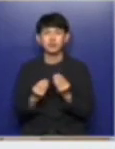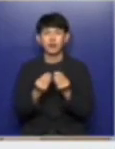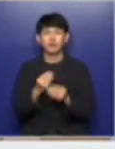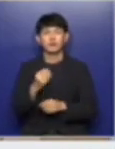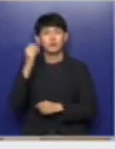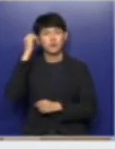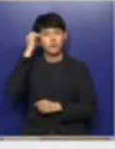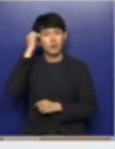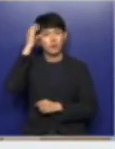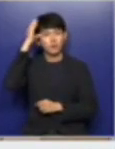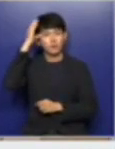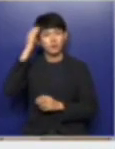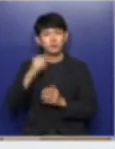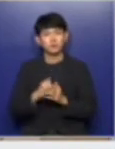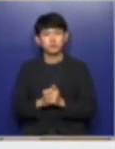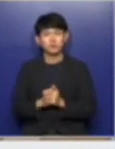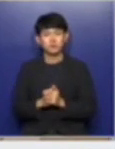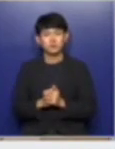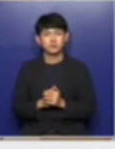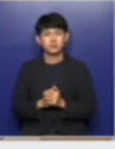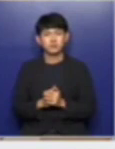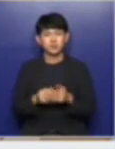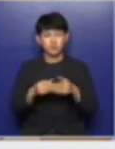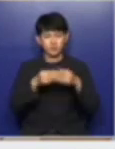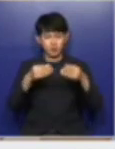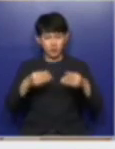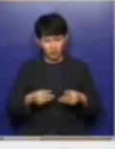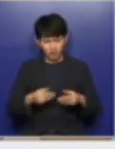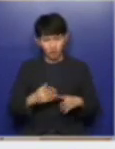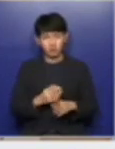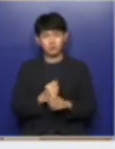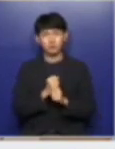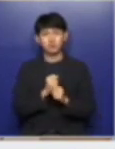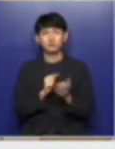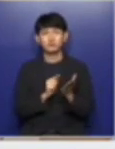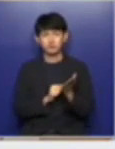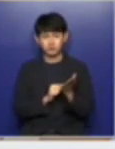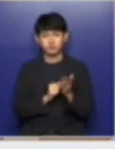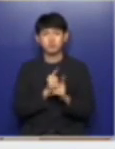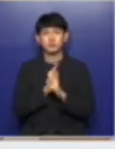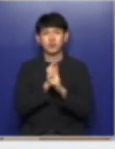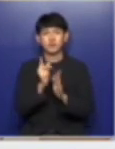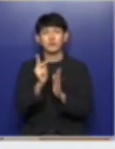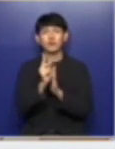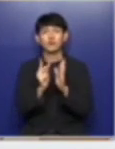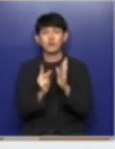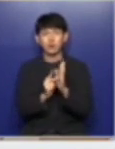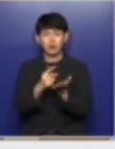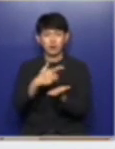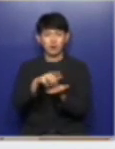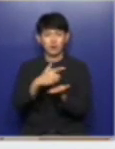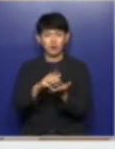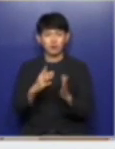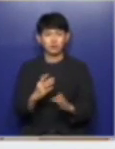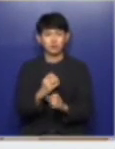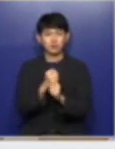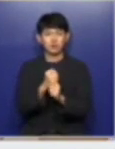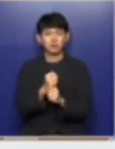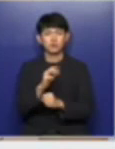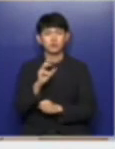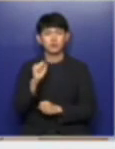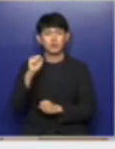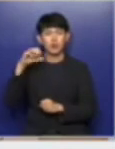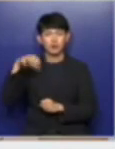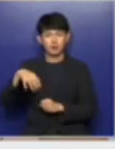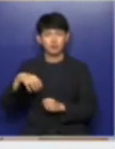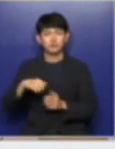ท่านรายงานทุกฉบับนะครับตามกฎหมายของหน่วยงานที่ต้องมารายงานต่อสภานะเ